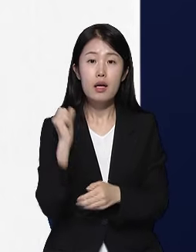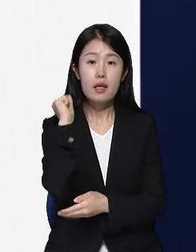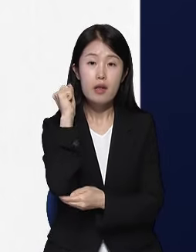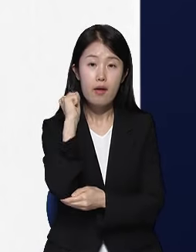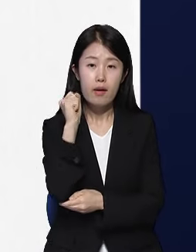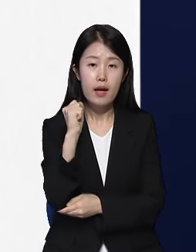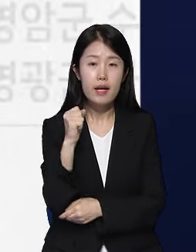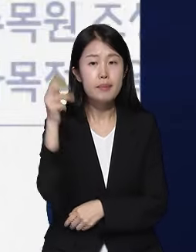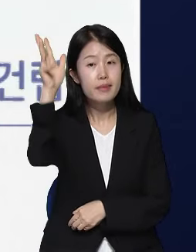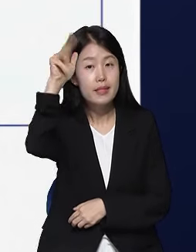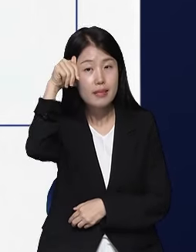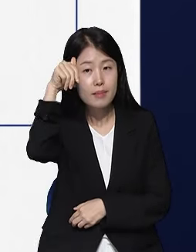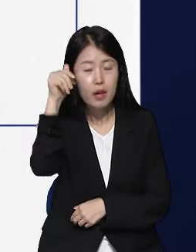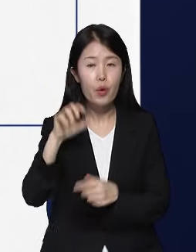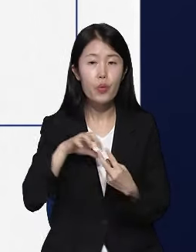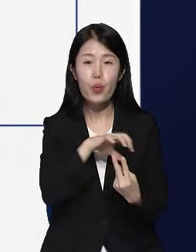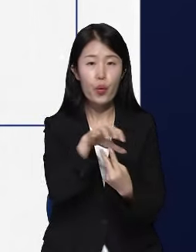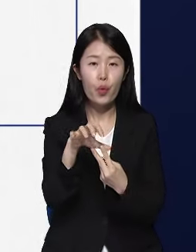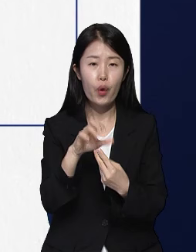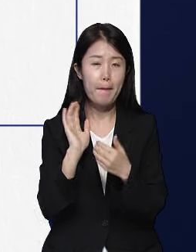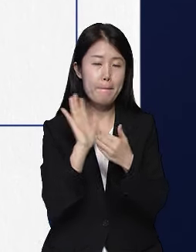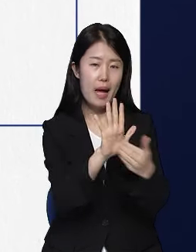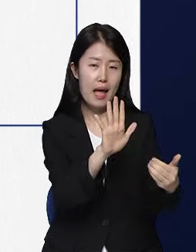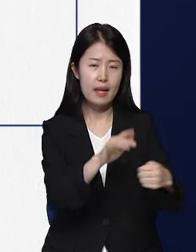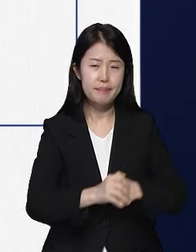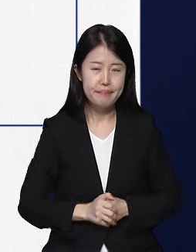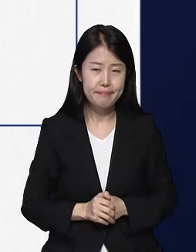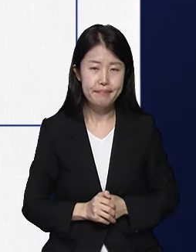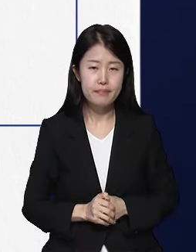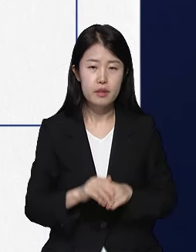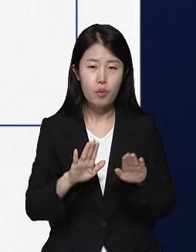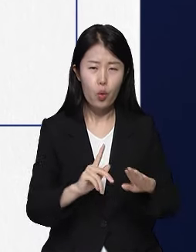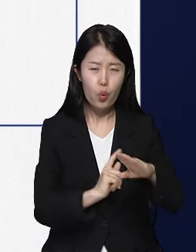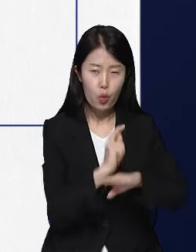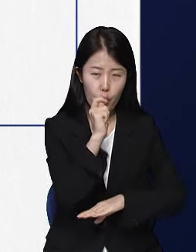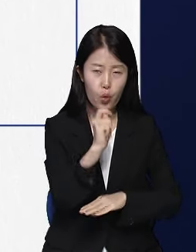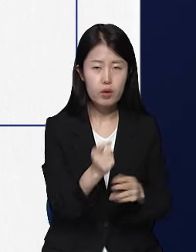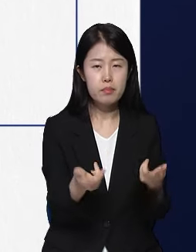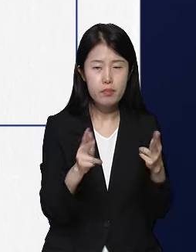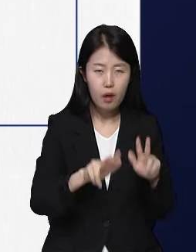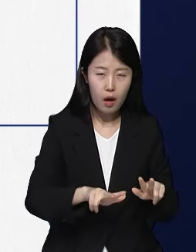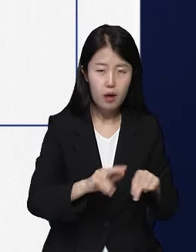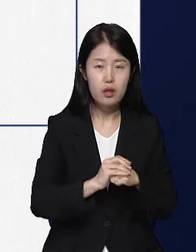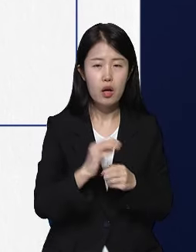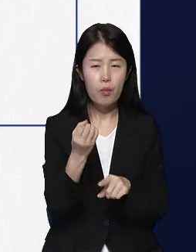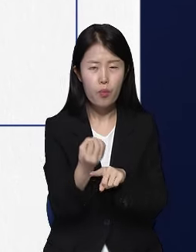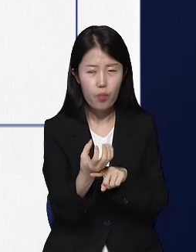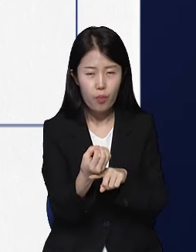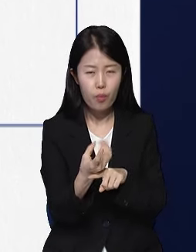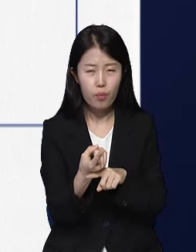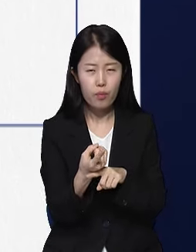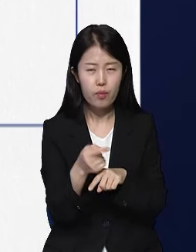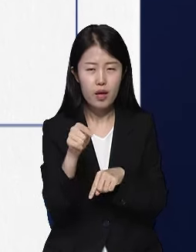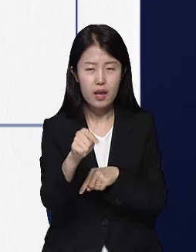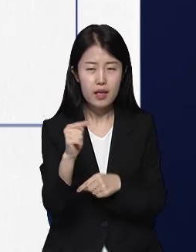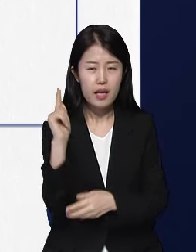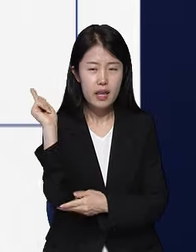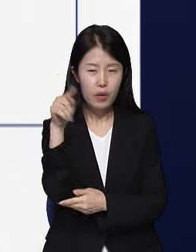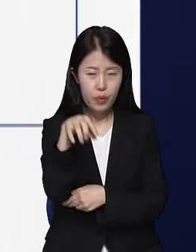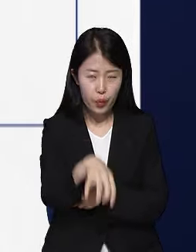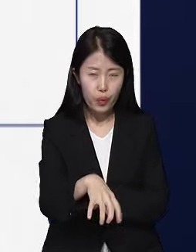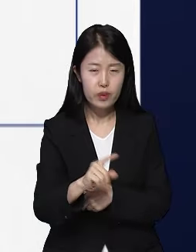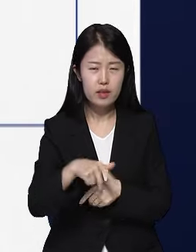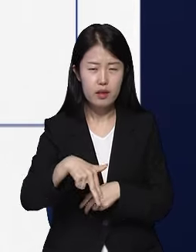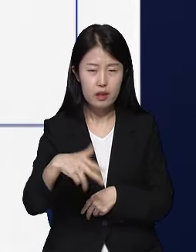사업이 반려됐습니다. 또 고흥군 마치산 테마공원, 보성군 회천 야구장 추가 건립, 영암군